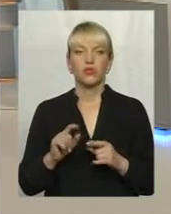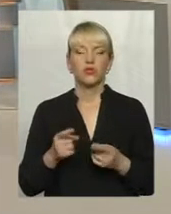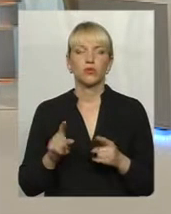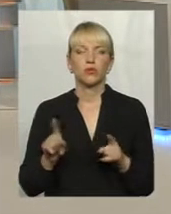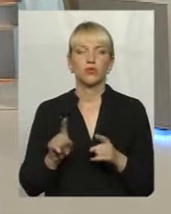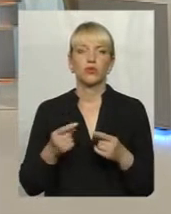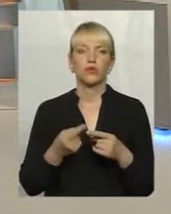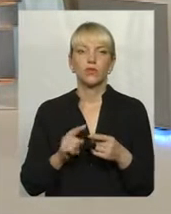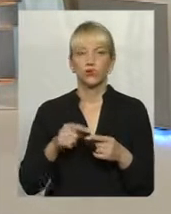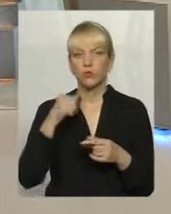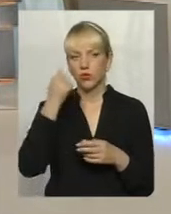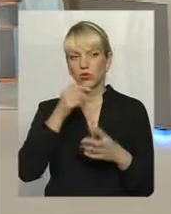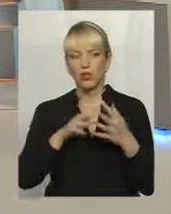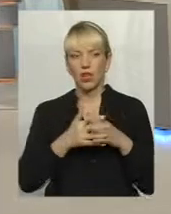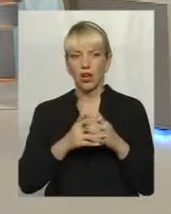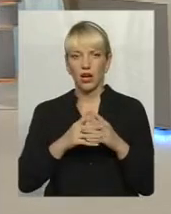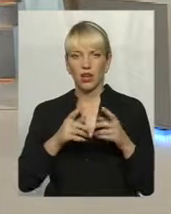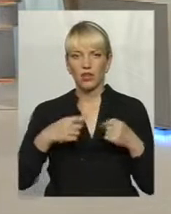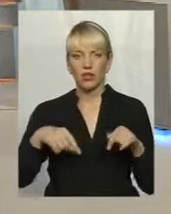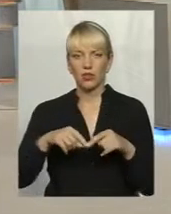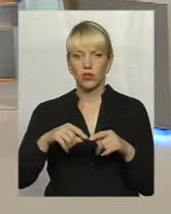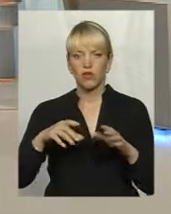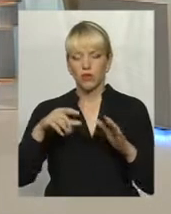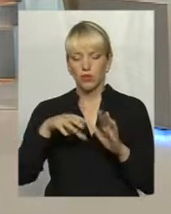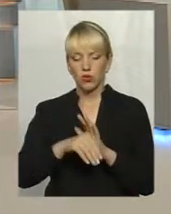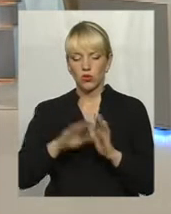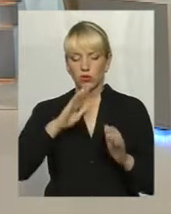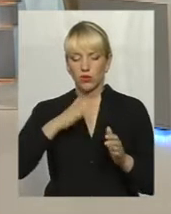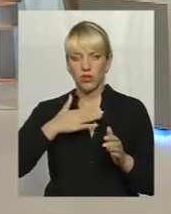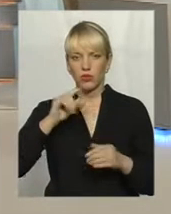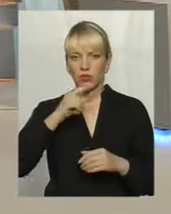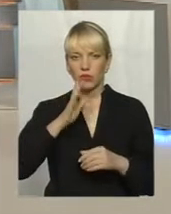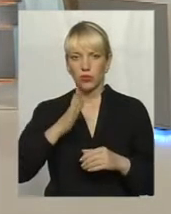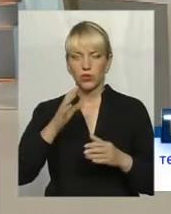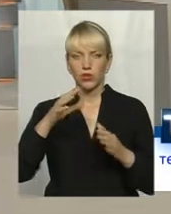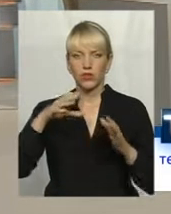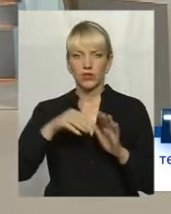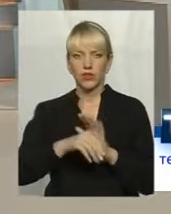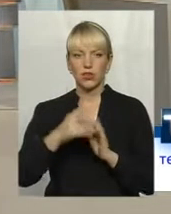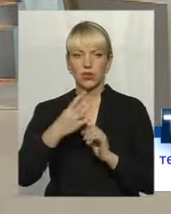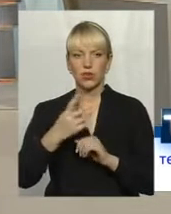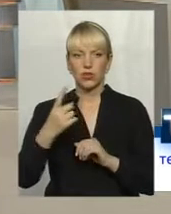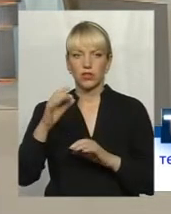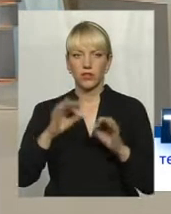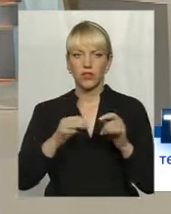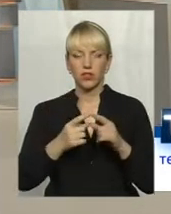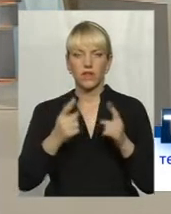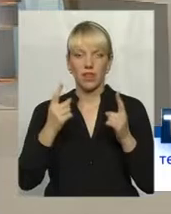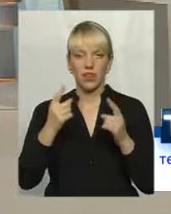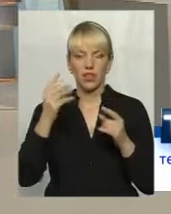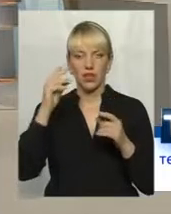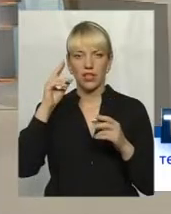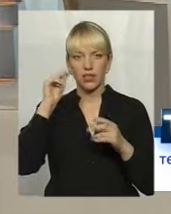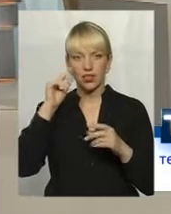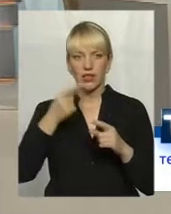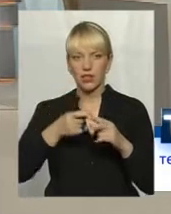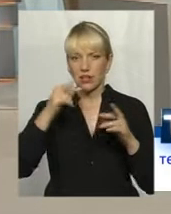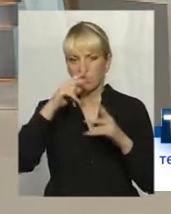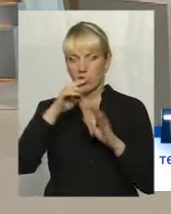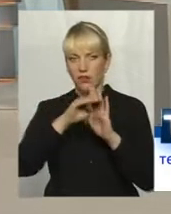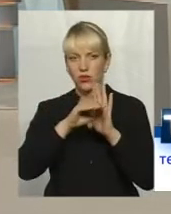цьому році аграрна галузь в структурі нашої економіки буде складати 41%. Це дуже велика цифра. Це неправильна